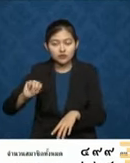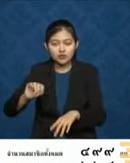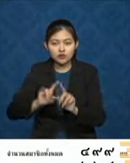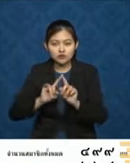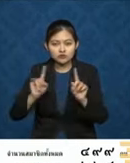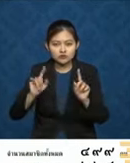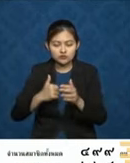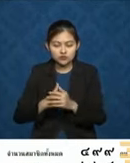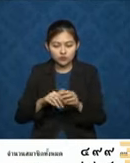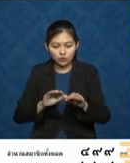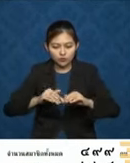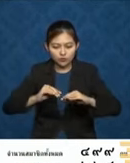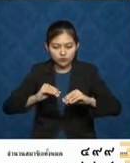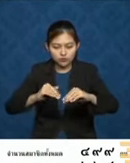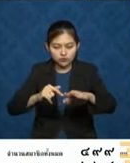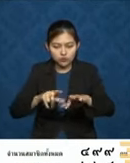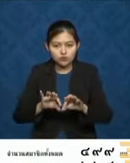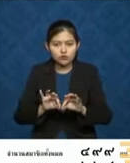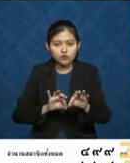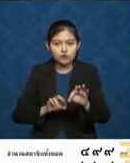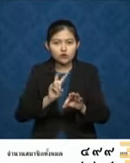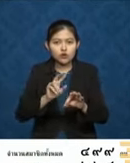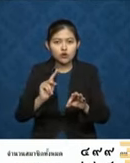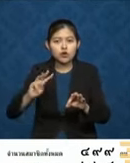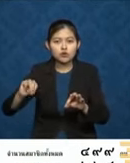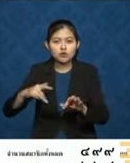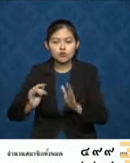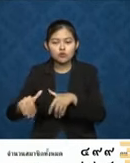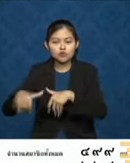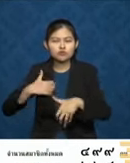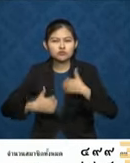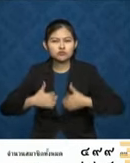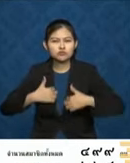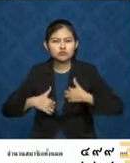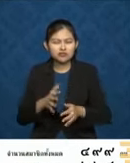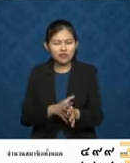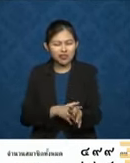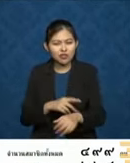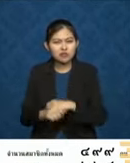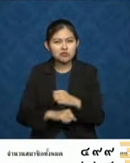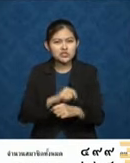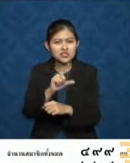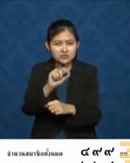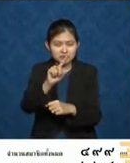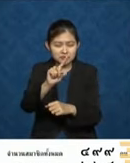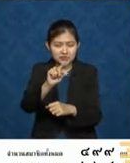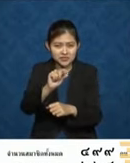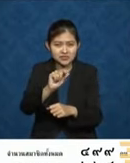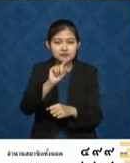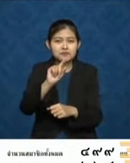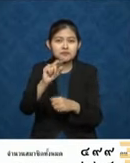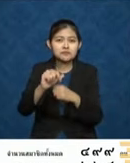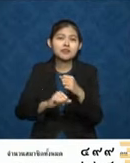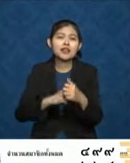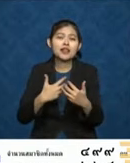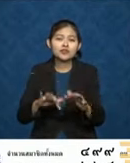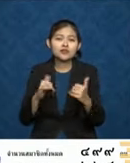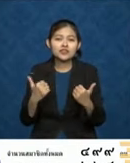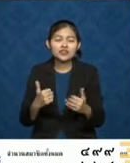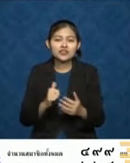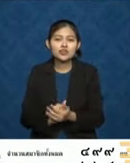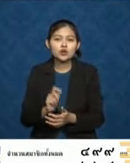ช่วงที่พังช่วงที่ชำรุดเนี่ย 2กมครับพี่น้องประชาชนเดือดร้อนมากว่า 20ปีแล้วครับเรื่องที่ 2ครับกรมส่งเสริมการปกครองส่วน